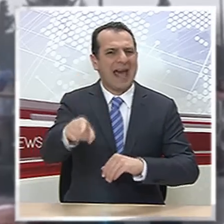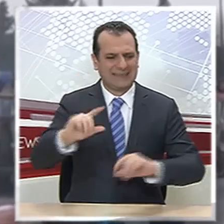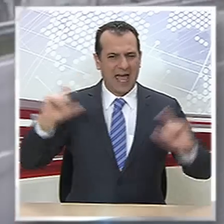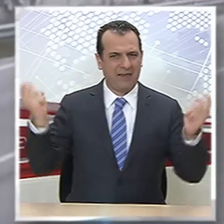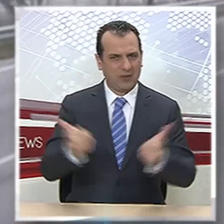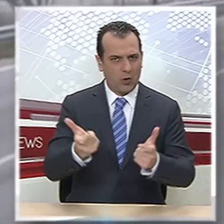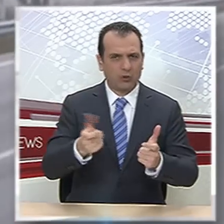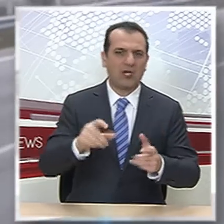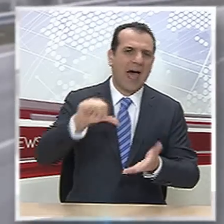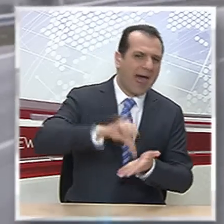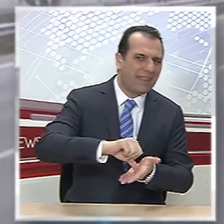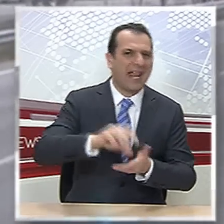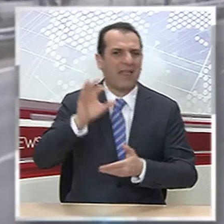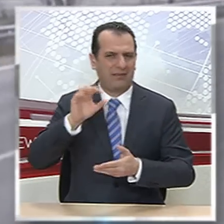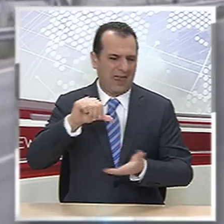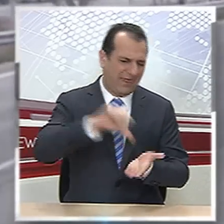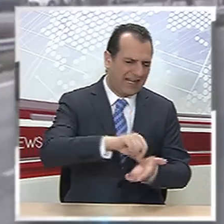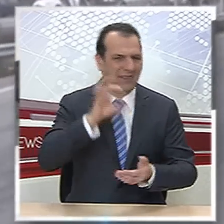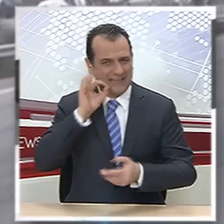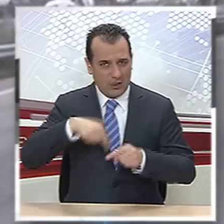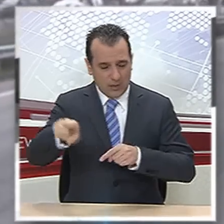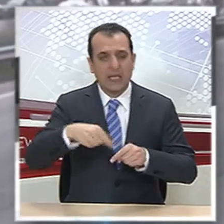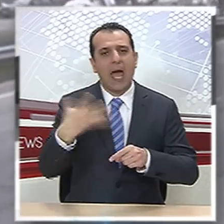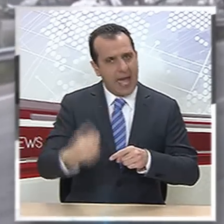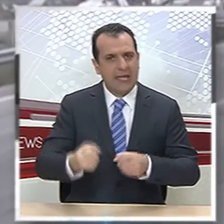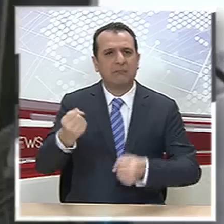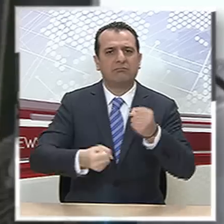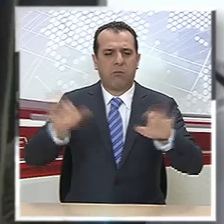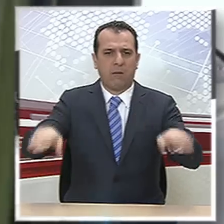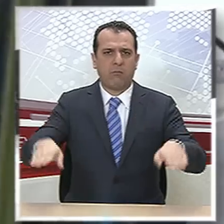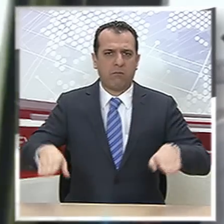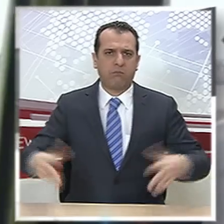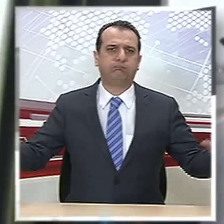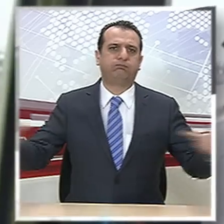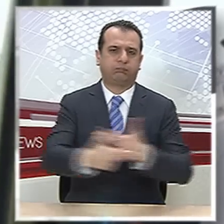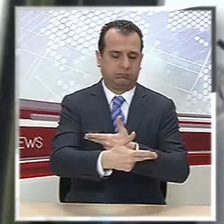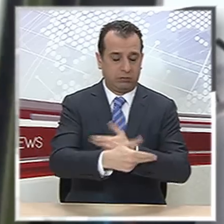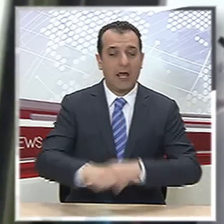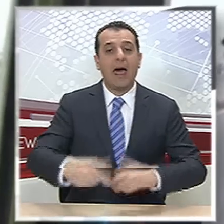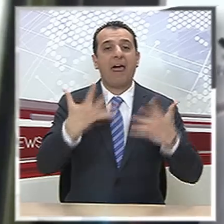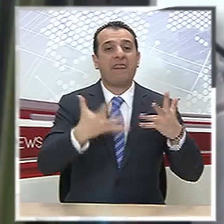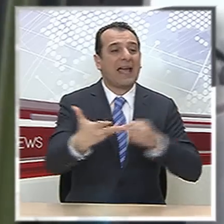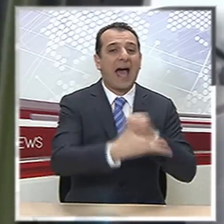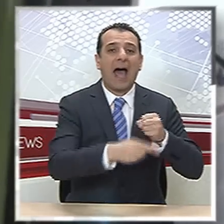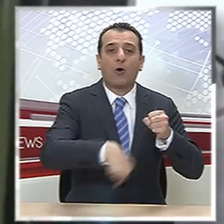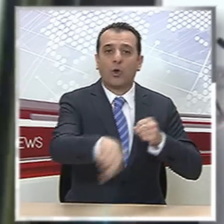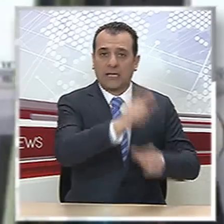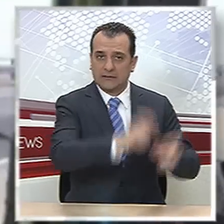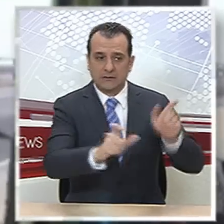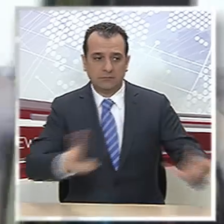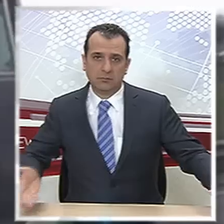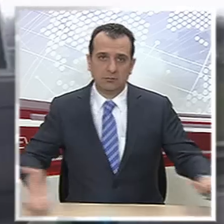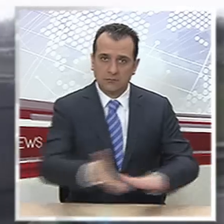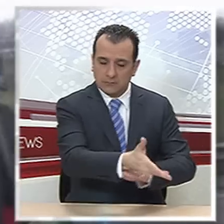Θεσσαλονίκης έχουν παραταχθεί εκατοντάδες τρακτέρ, τα οποία κόβουν τη χώρα στα δύο. Σε 10 αγρότες ασκήθηκαν διώξεις για παρακόλληση συγκοινωνιών χωρίς το δικαίωμα